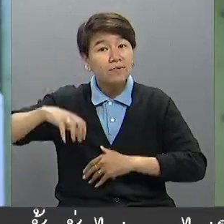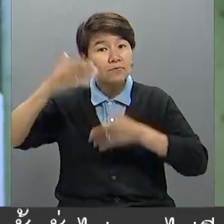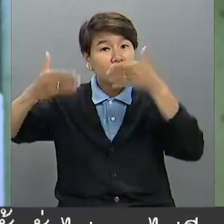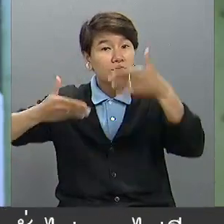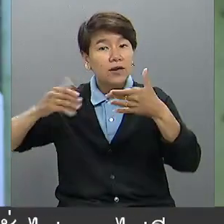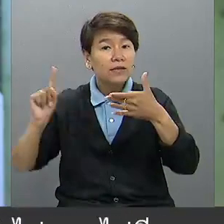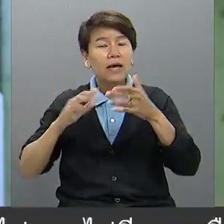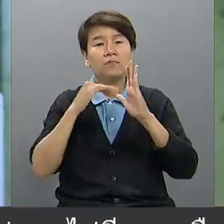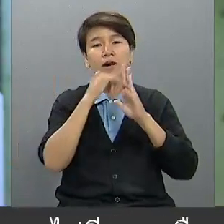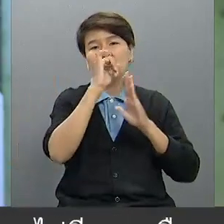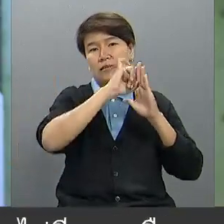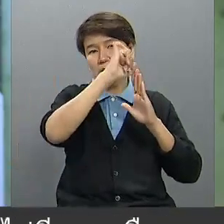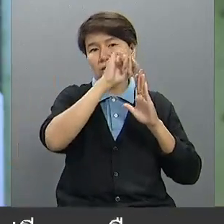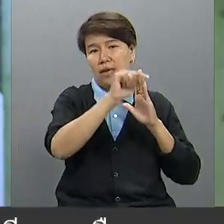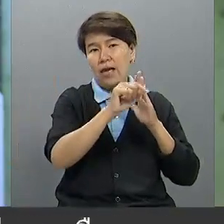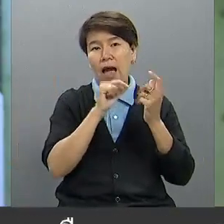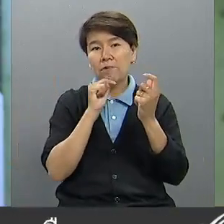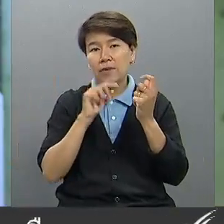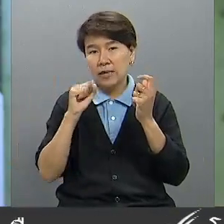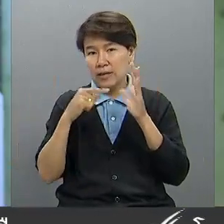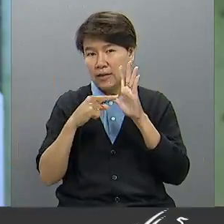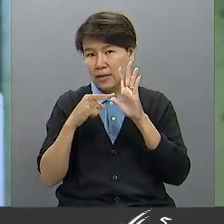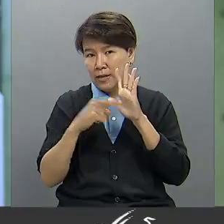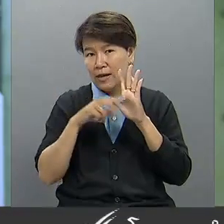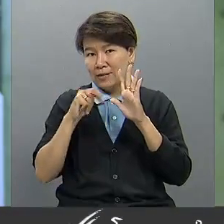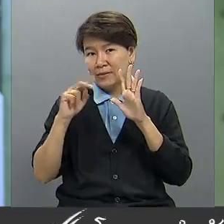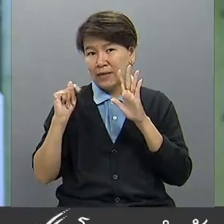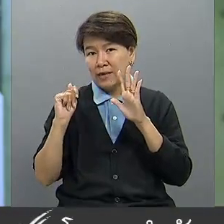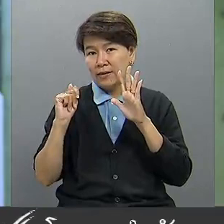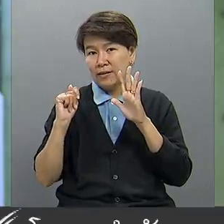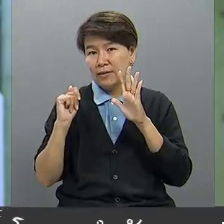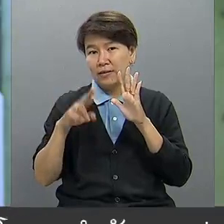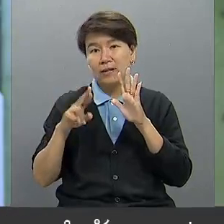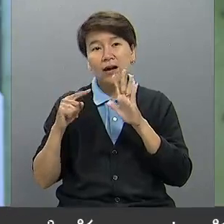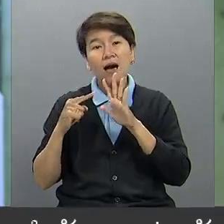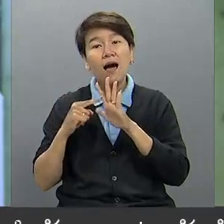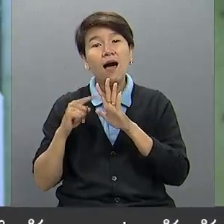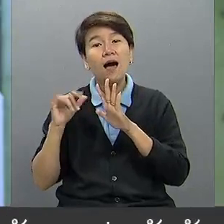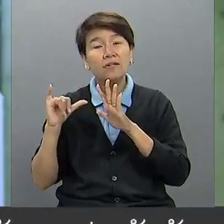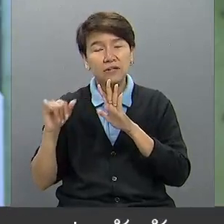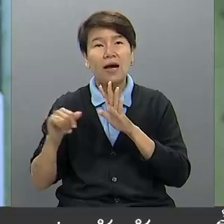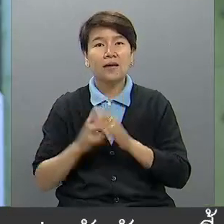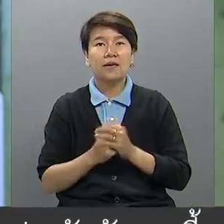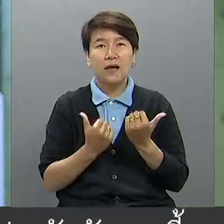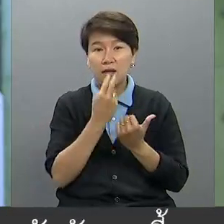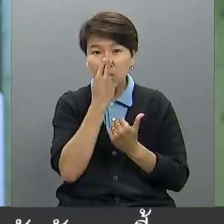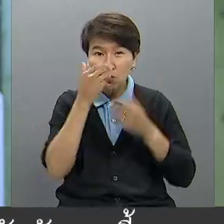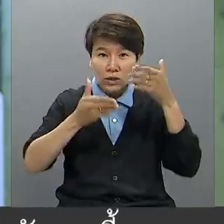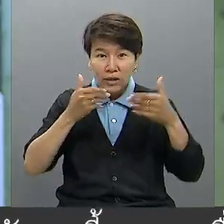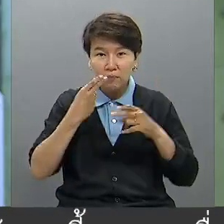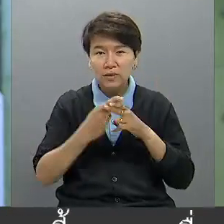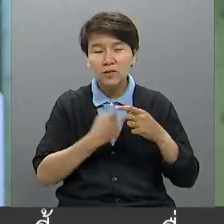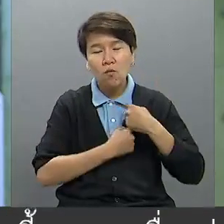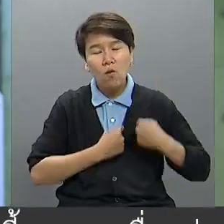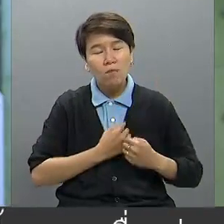ๆปีนะคะและในปีนี้มีคอนเซปต์งานที่ชื่อว่าปันรักปันสุขจากภูผาสู่มหานาทีภายในงานมีกิจกรร